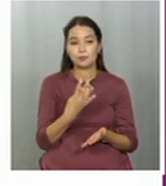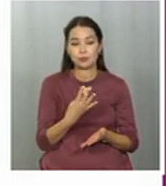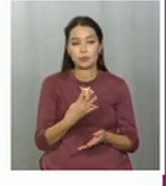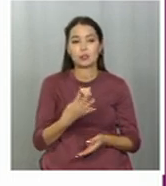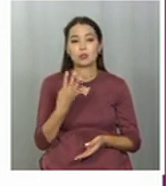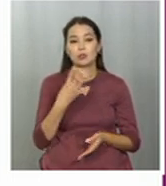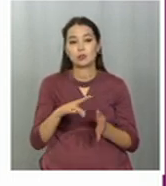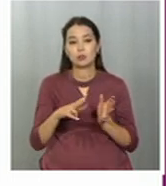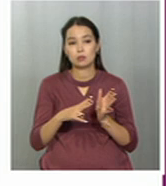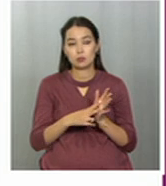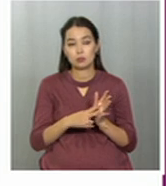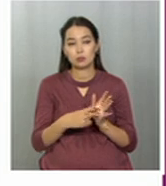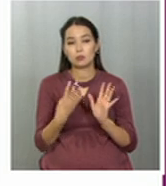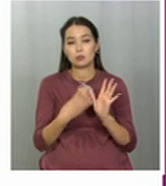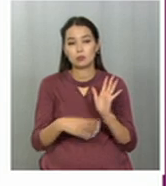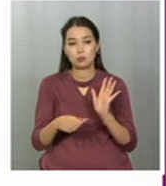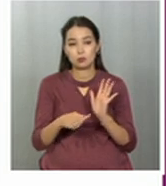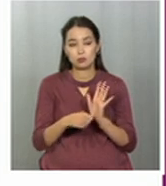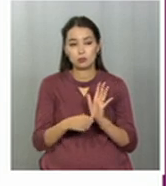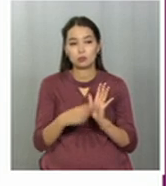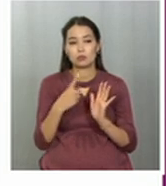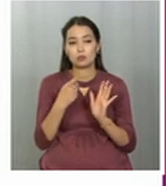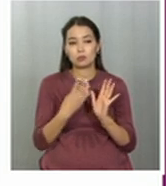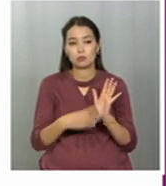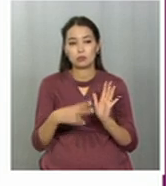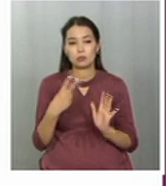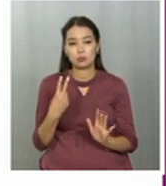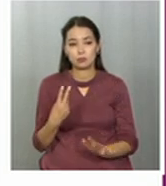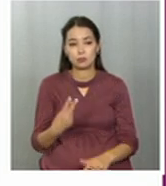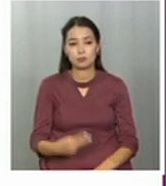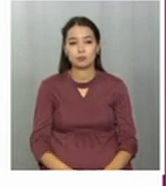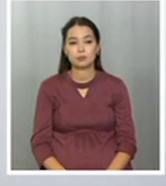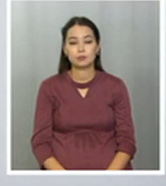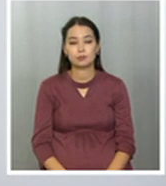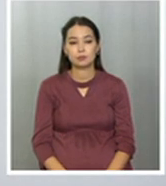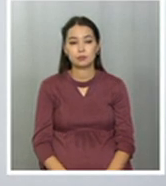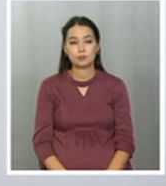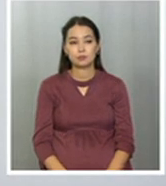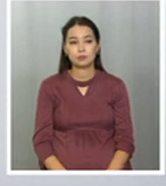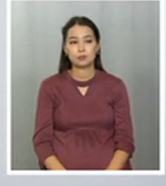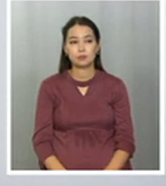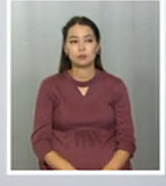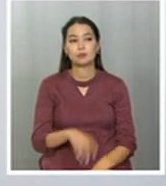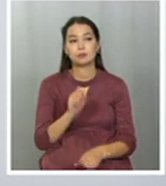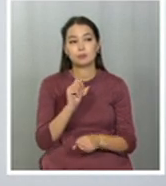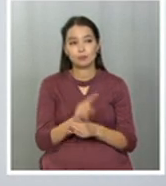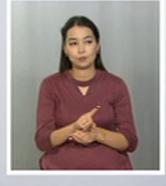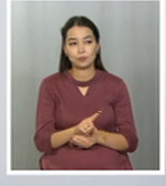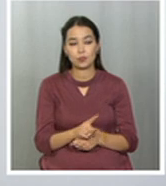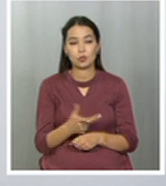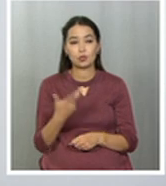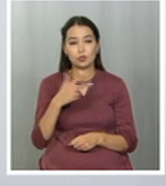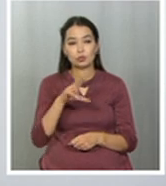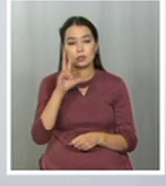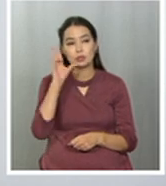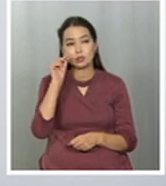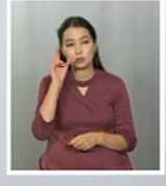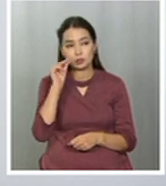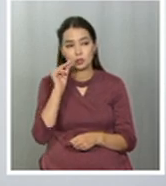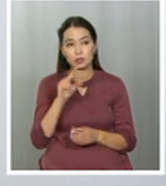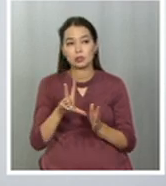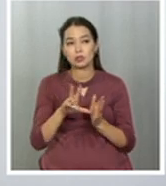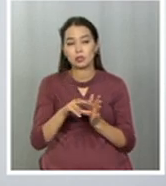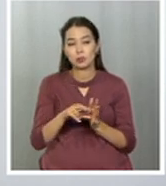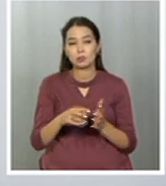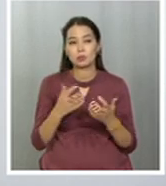градус, 48 градус, 96 градус, 192 градус. Тапсырма. Үш сан